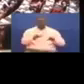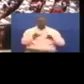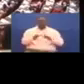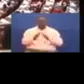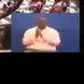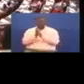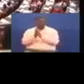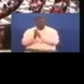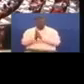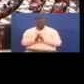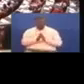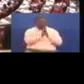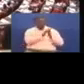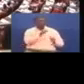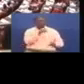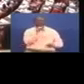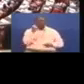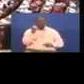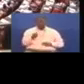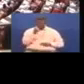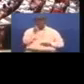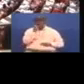Please. Inatosha.